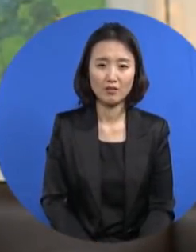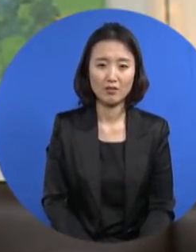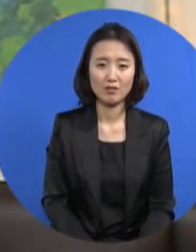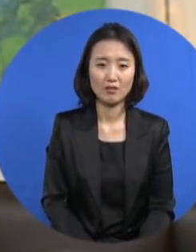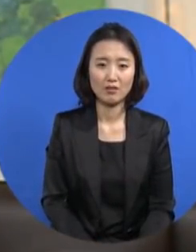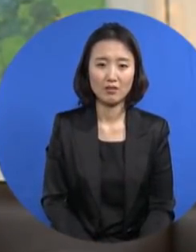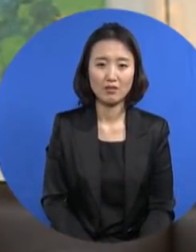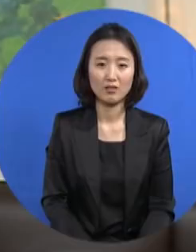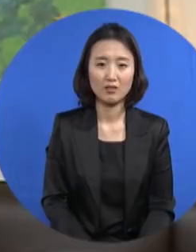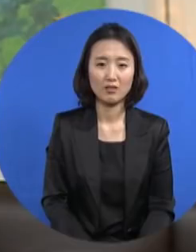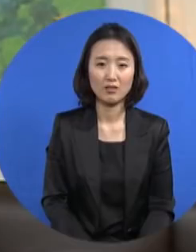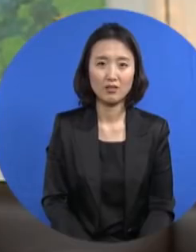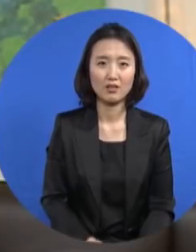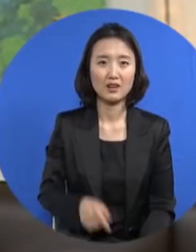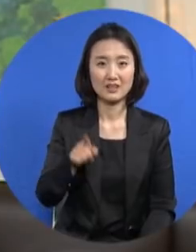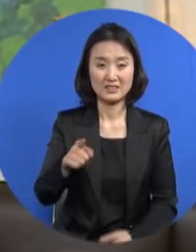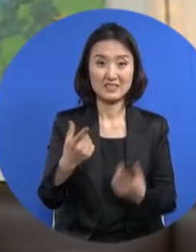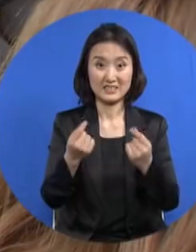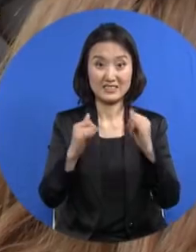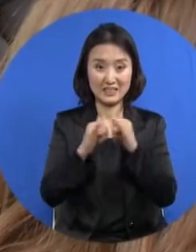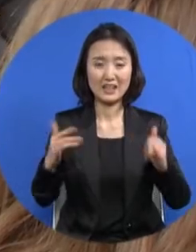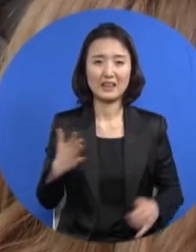근데 그런 사람이 나만 사랑해야 돼.